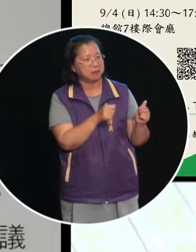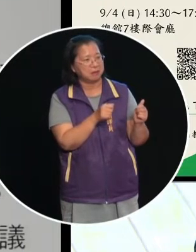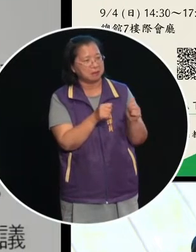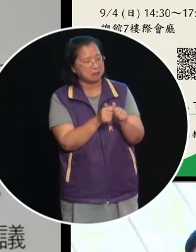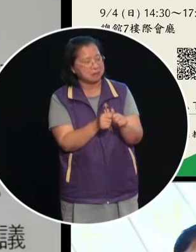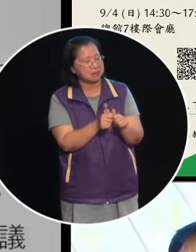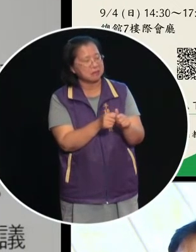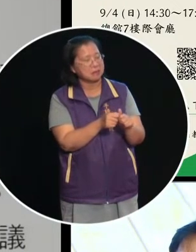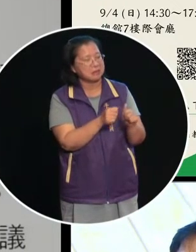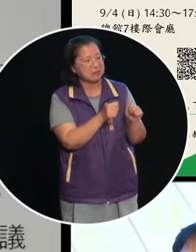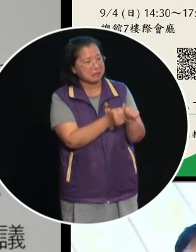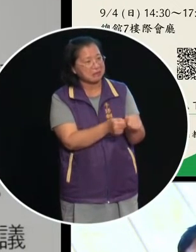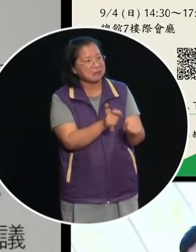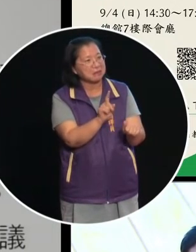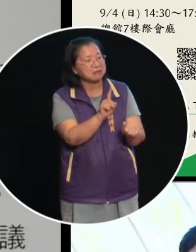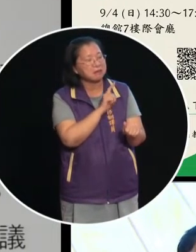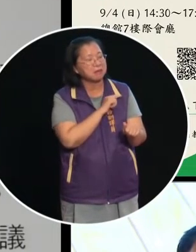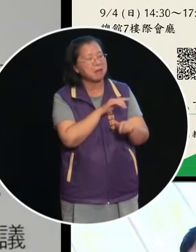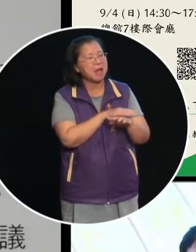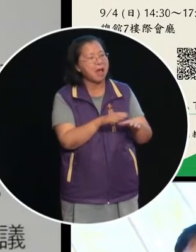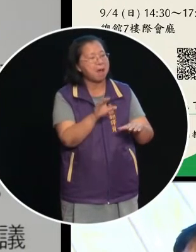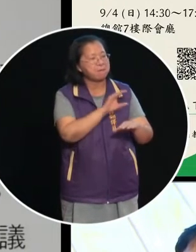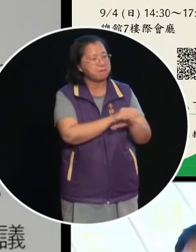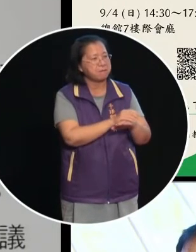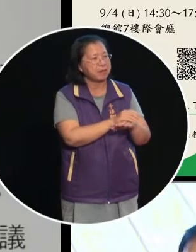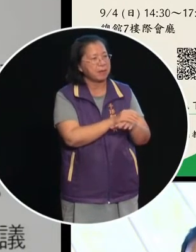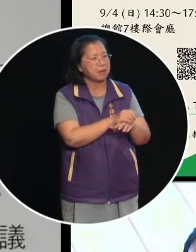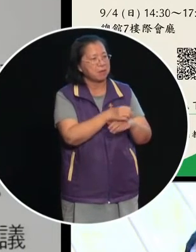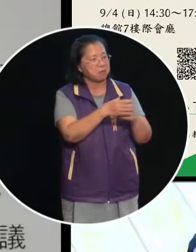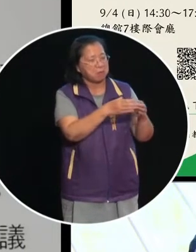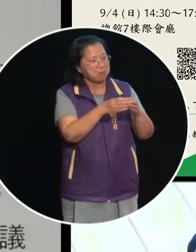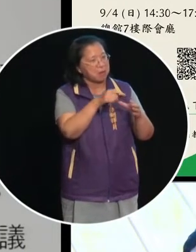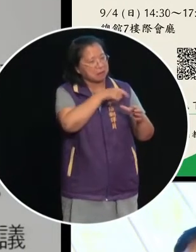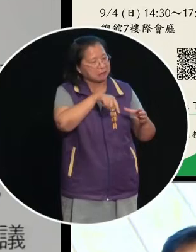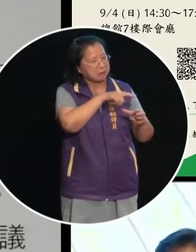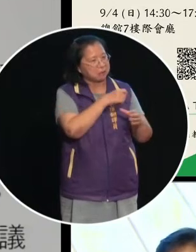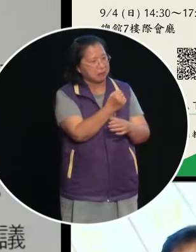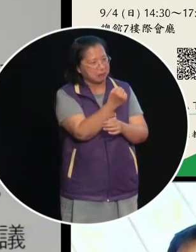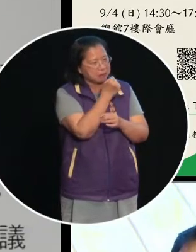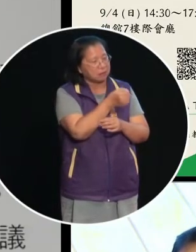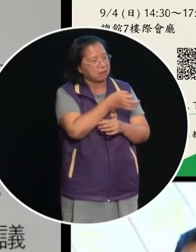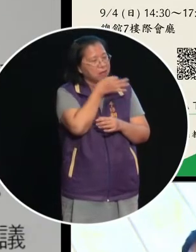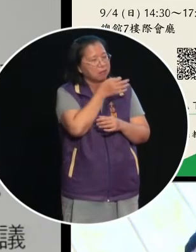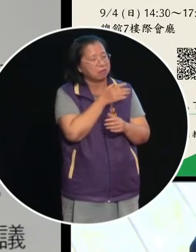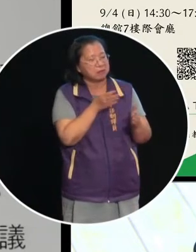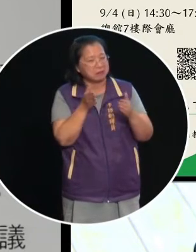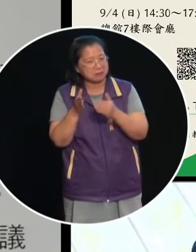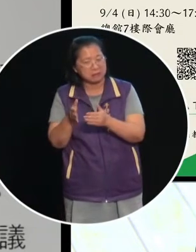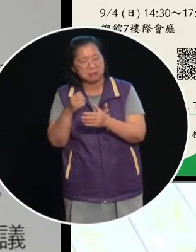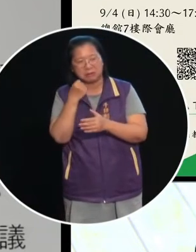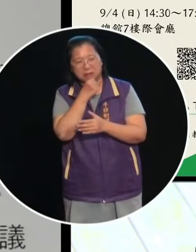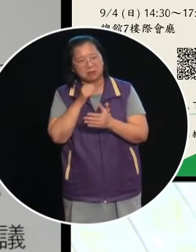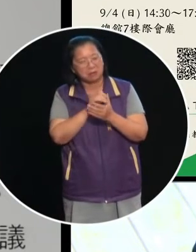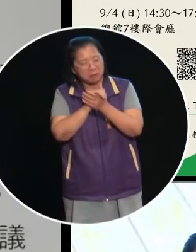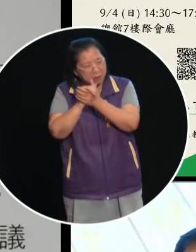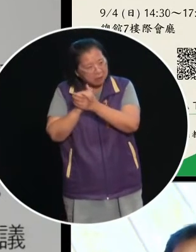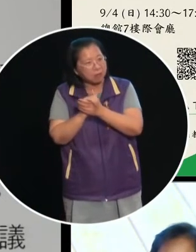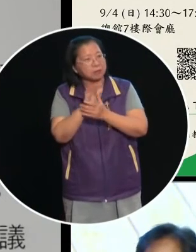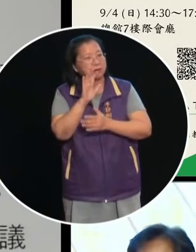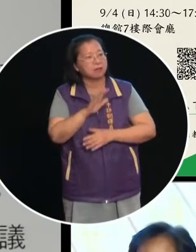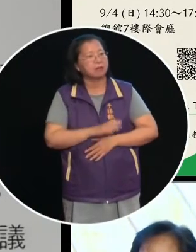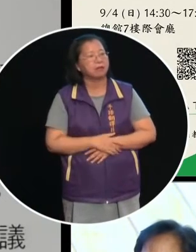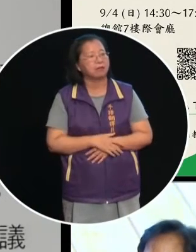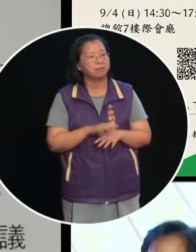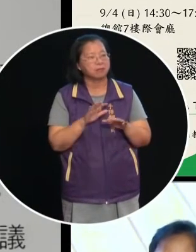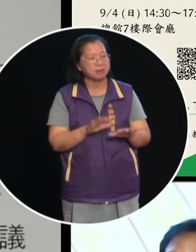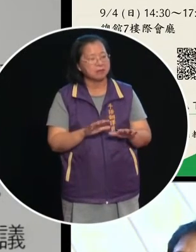安倍派，因为安倍派有力量，安倍派亲是台湾非常友善，所以应该要依赖才对了。不过现在已